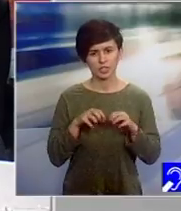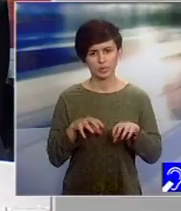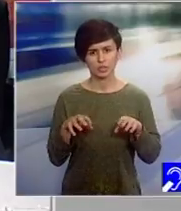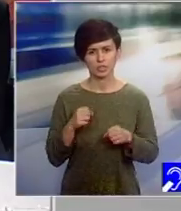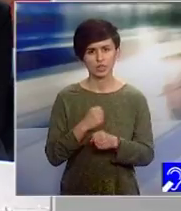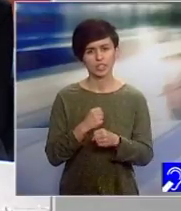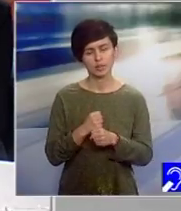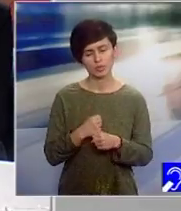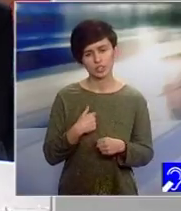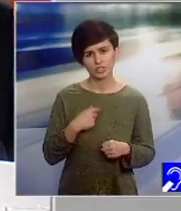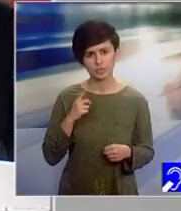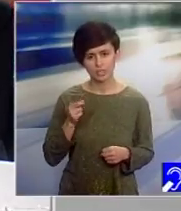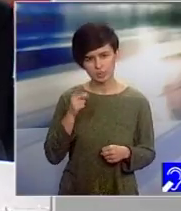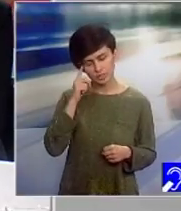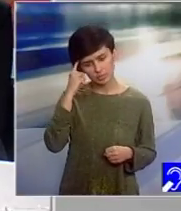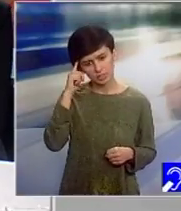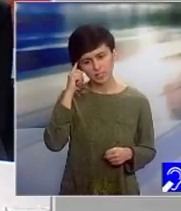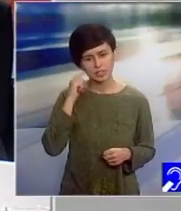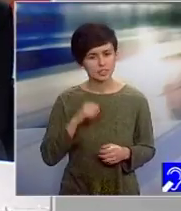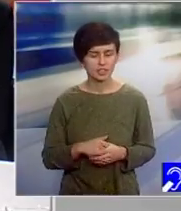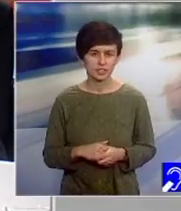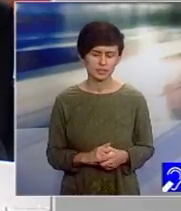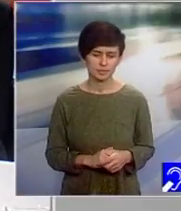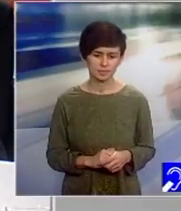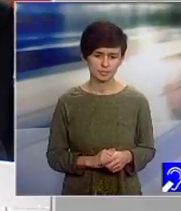că una din prioritățile mele.